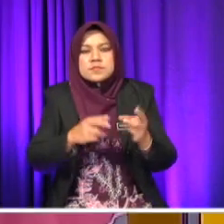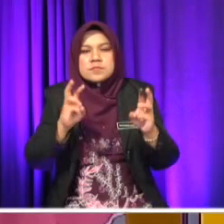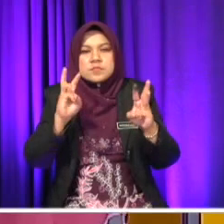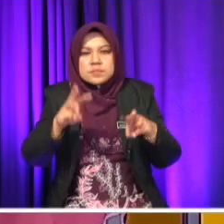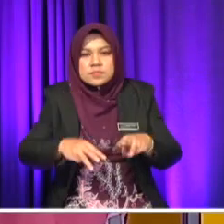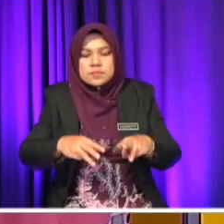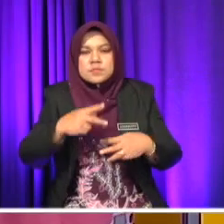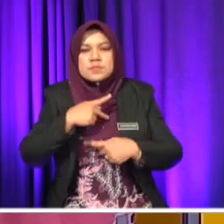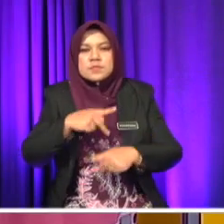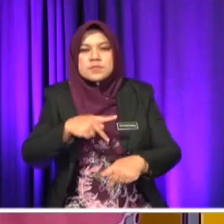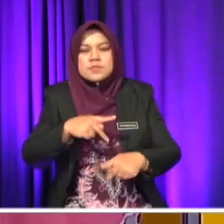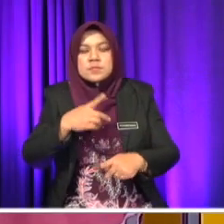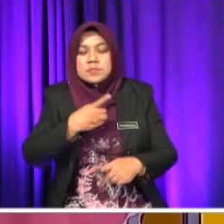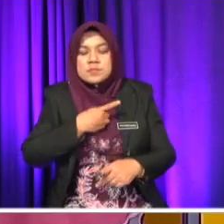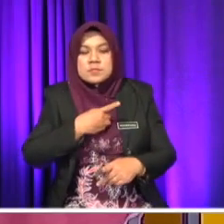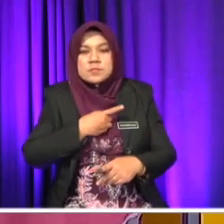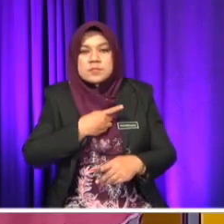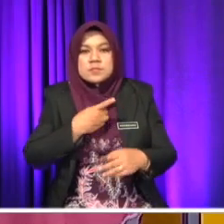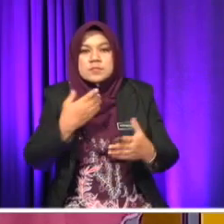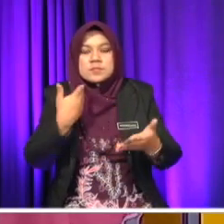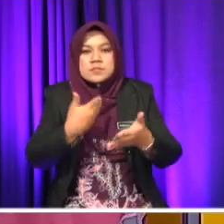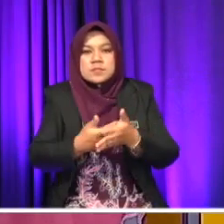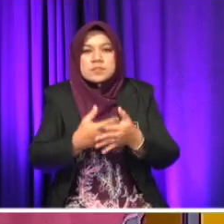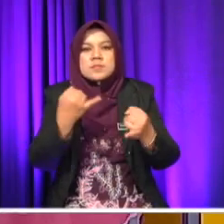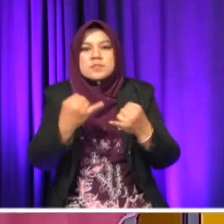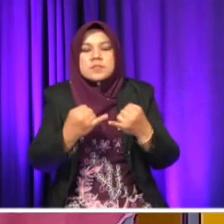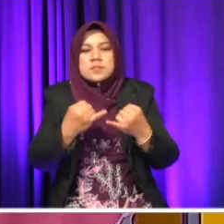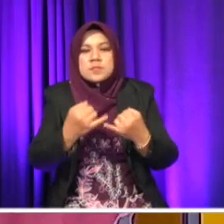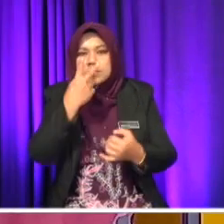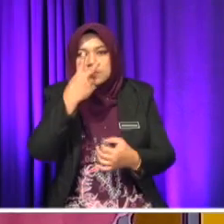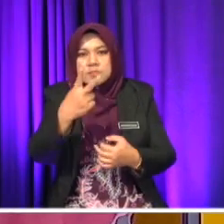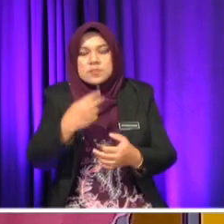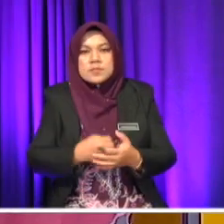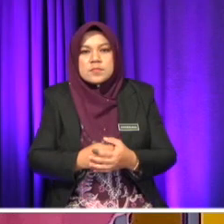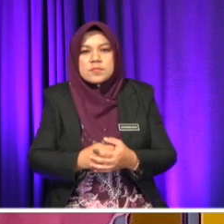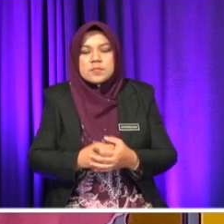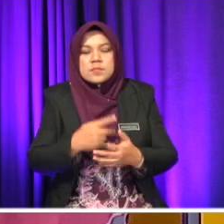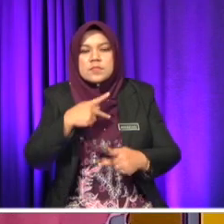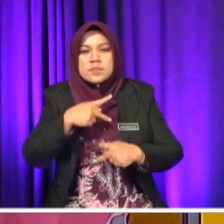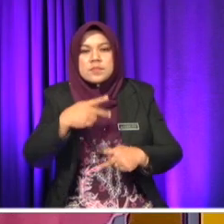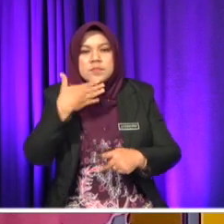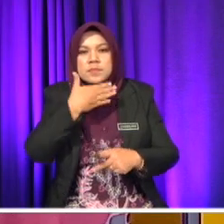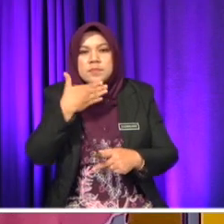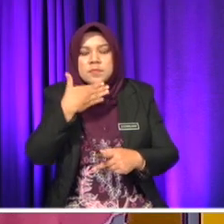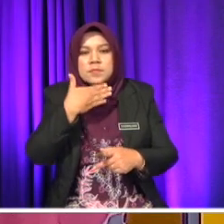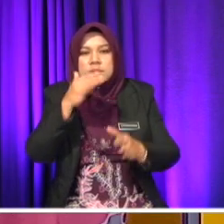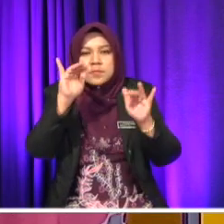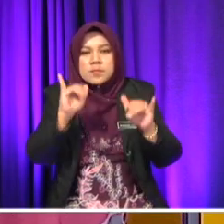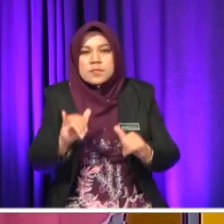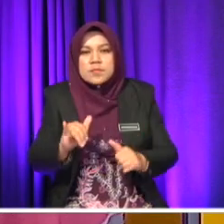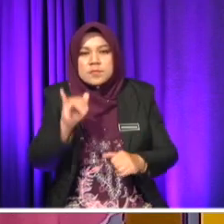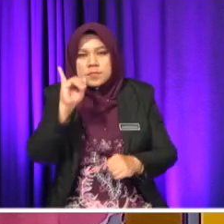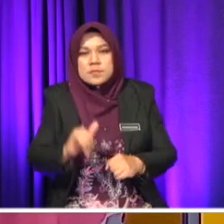potensi diri jadi kita udah sampai kepada Penghujung kita tidak lihat potensi beliau ya yang telah dapat